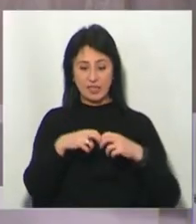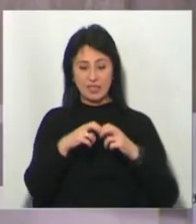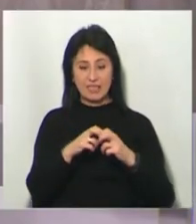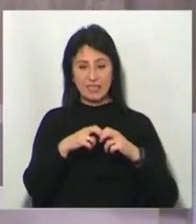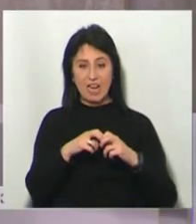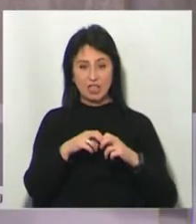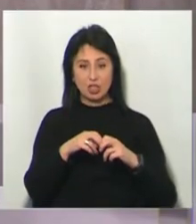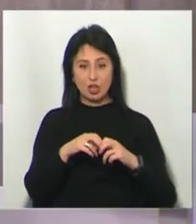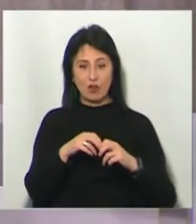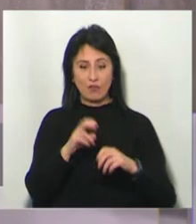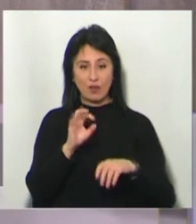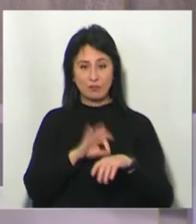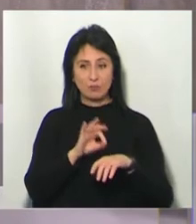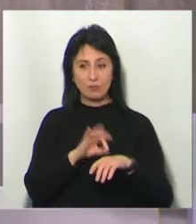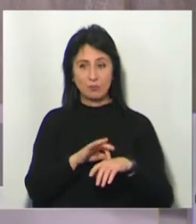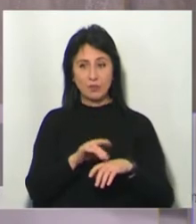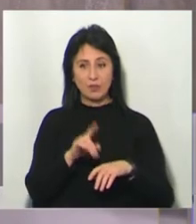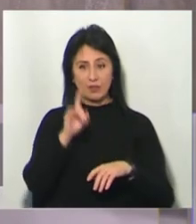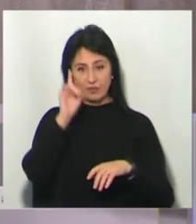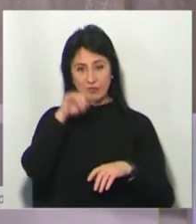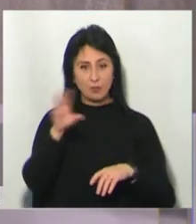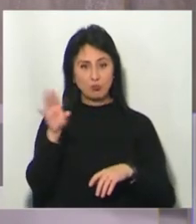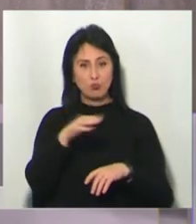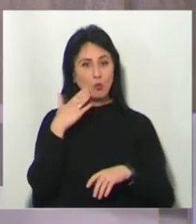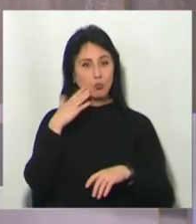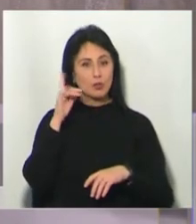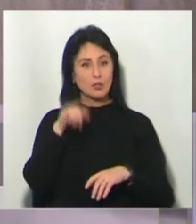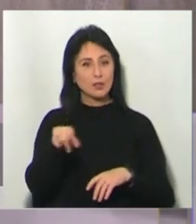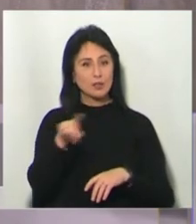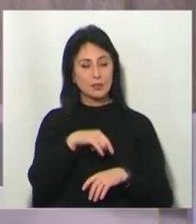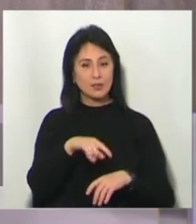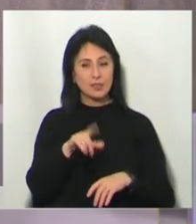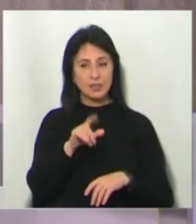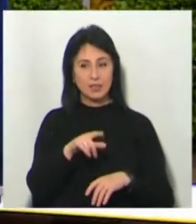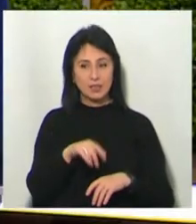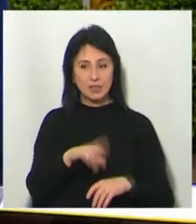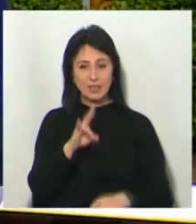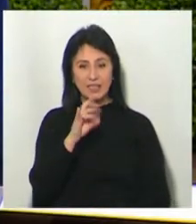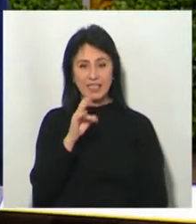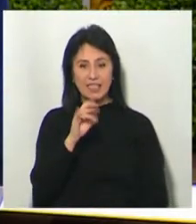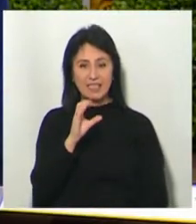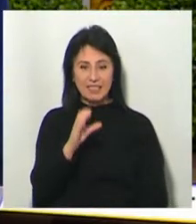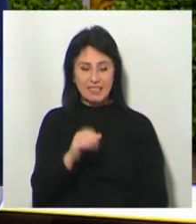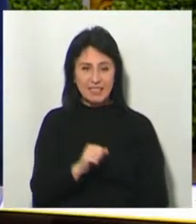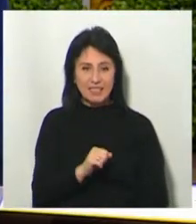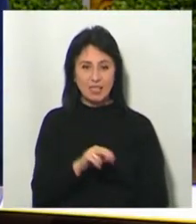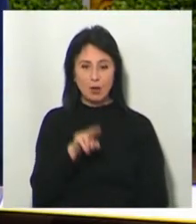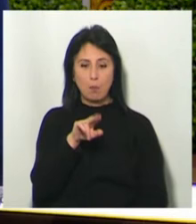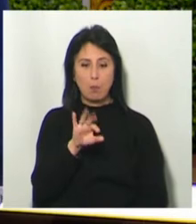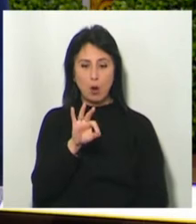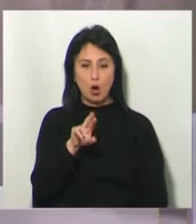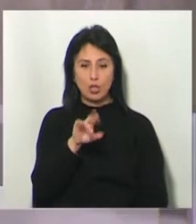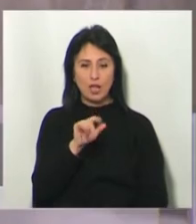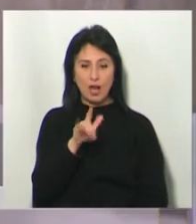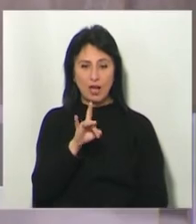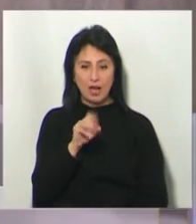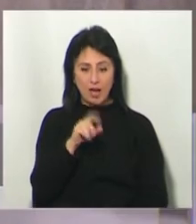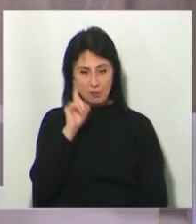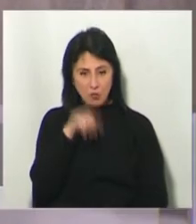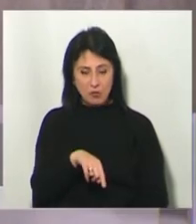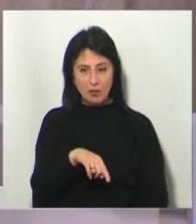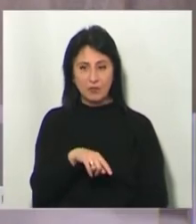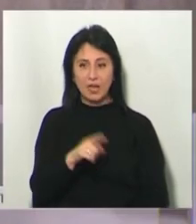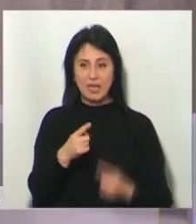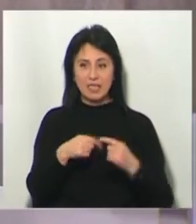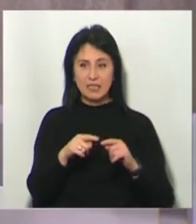სახსროვანი დაზიანება ყველაზე მეტად არის ცნობილი საზოგადოებაში ნიკრისი, ანუ პოდაგრას სახელით, თუმცა